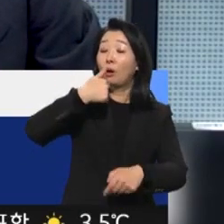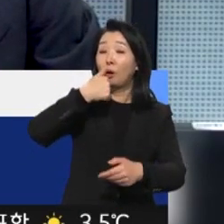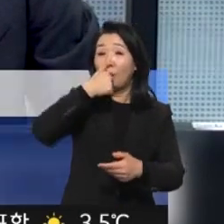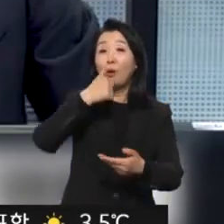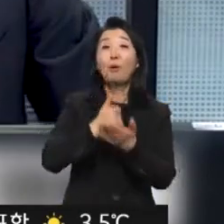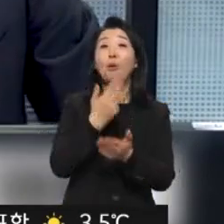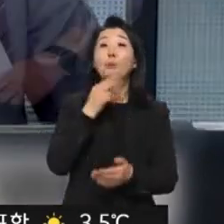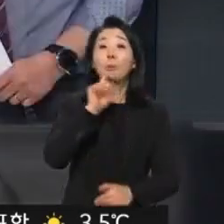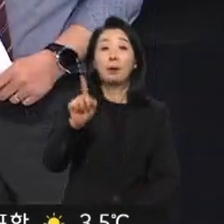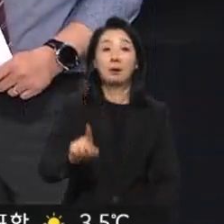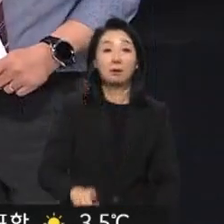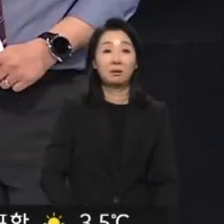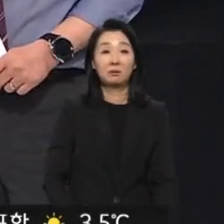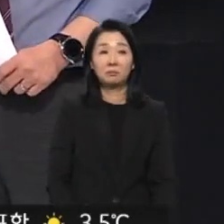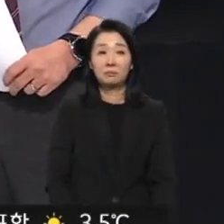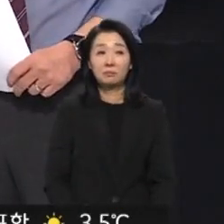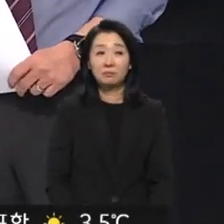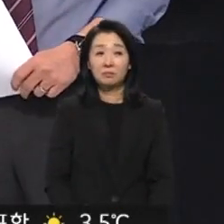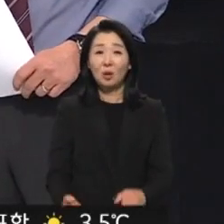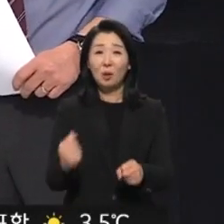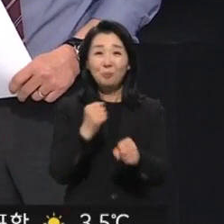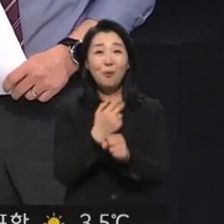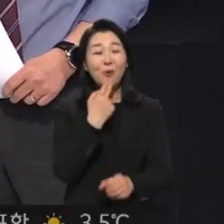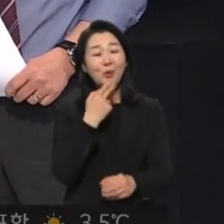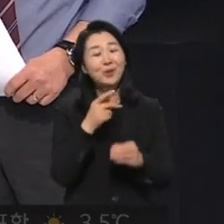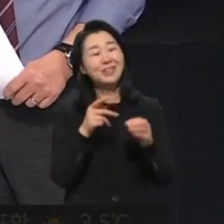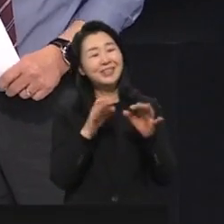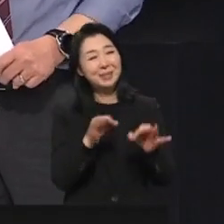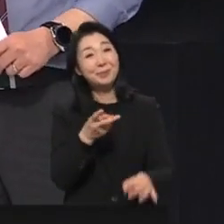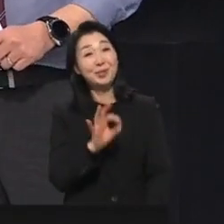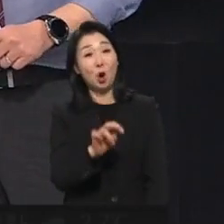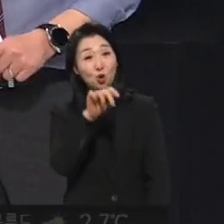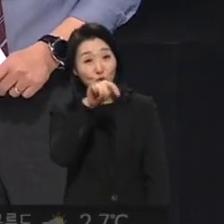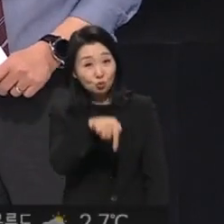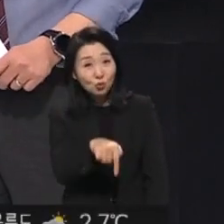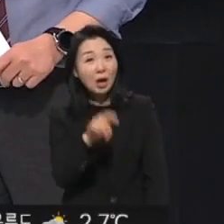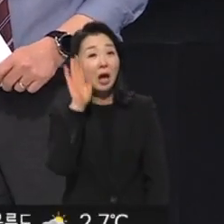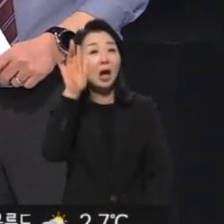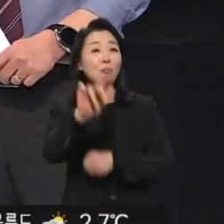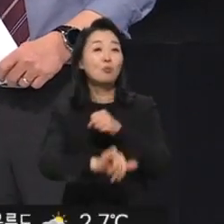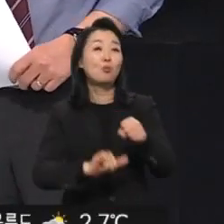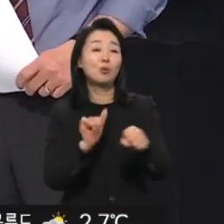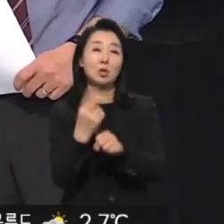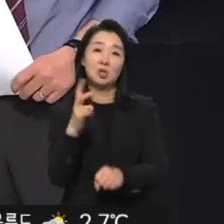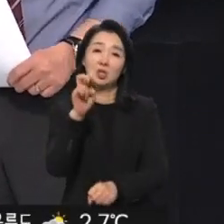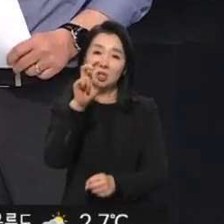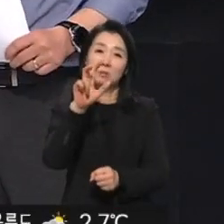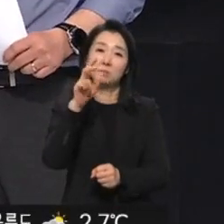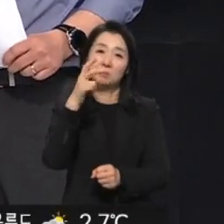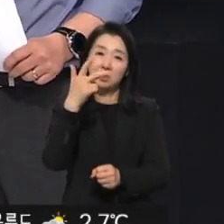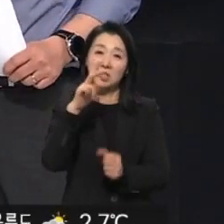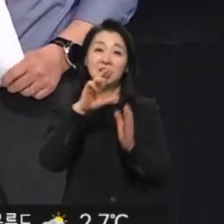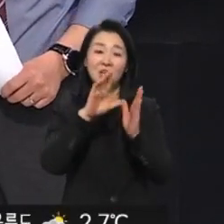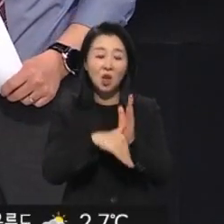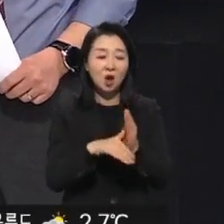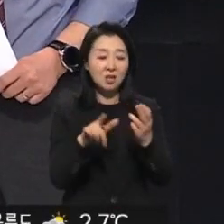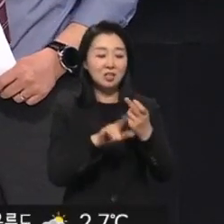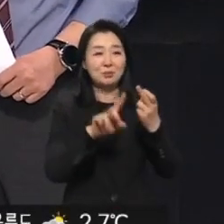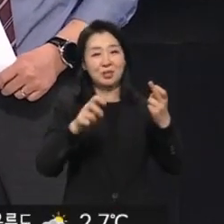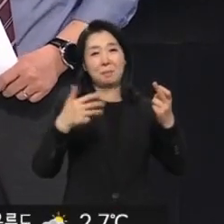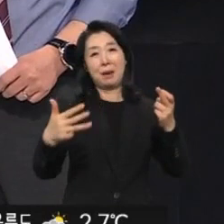말이에요. 복권이 되지 못한 김 전 지사, 앞으로 5년, 2027년 12월